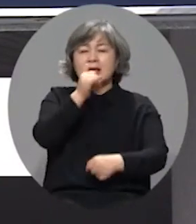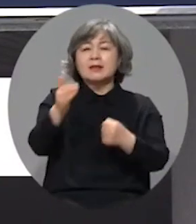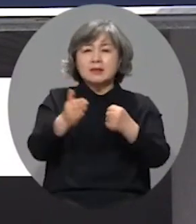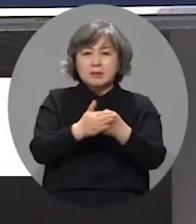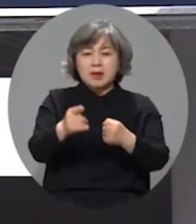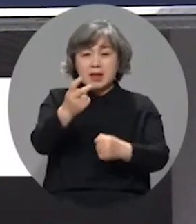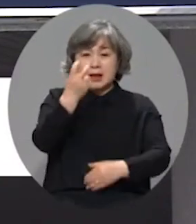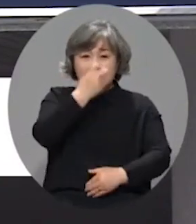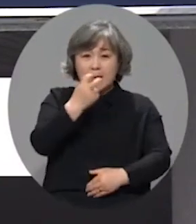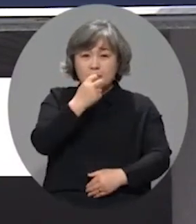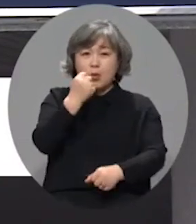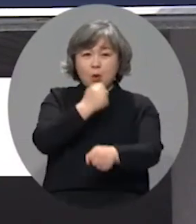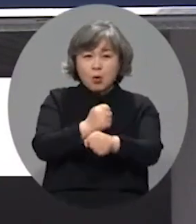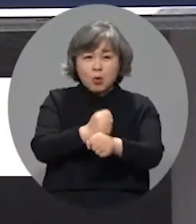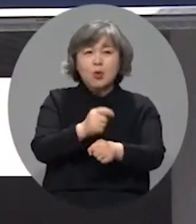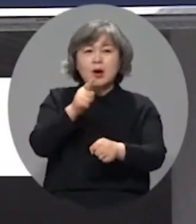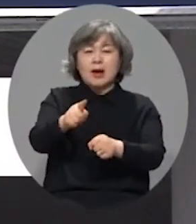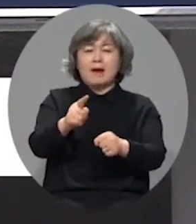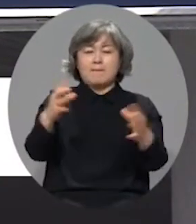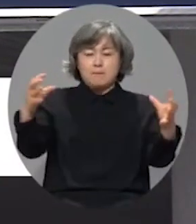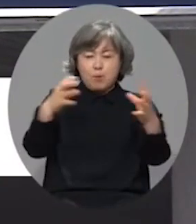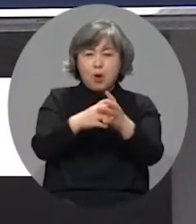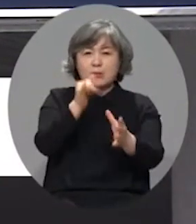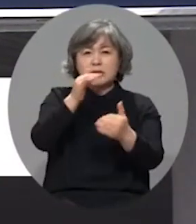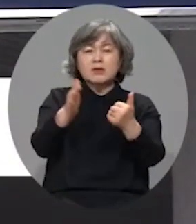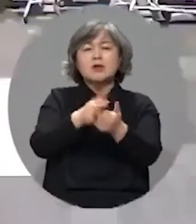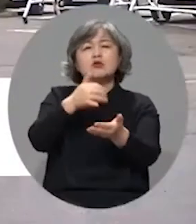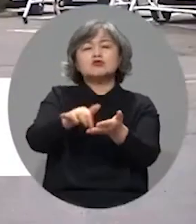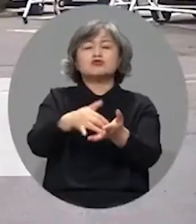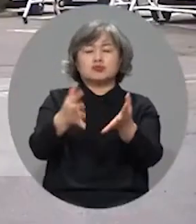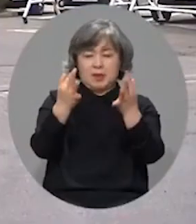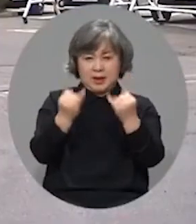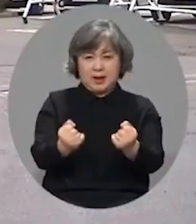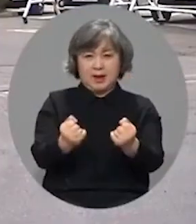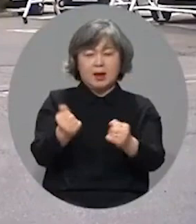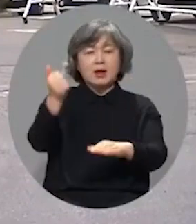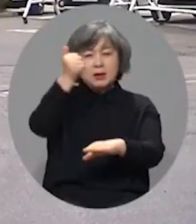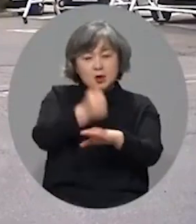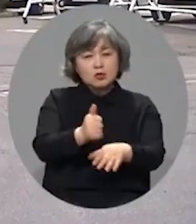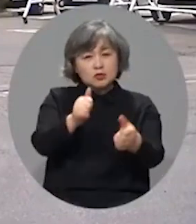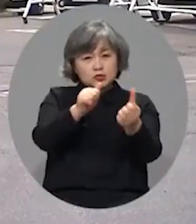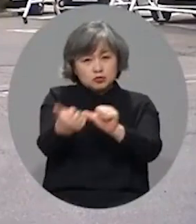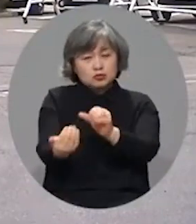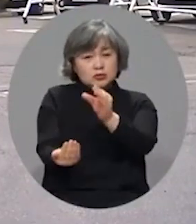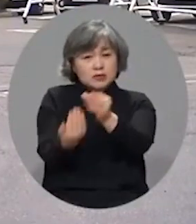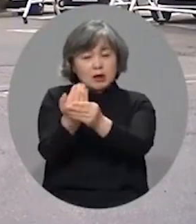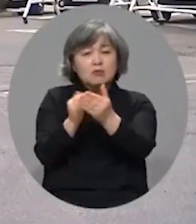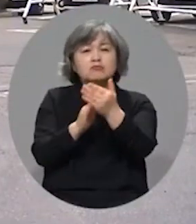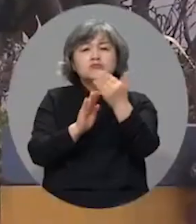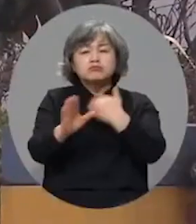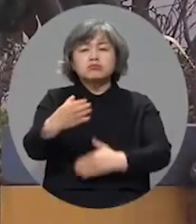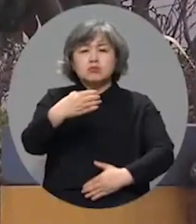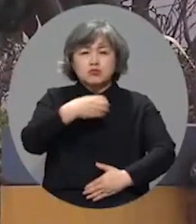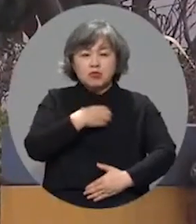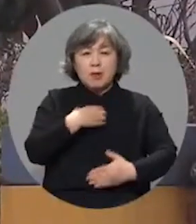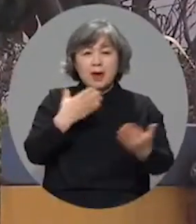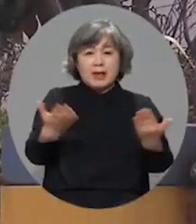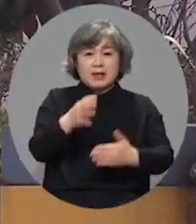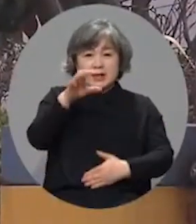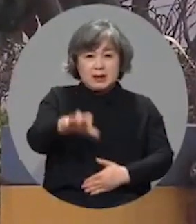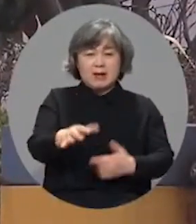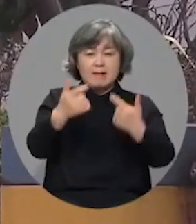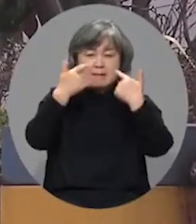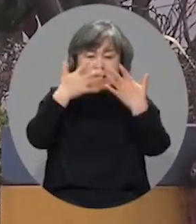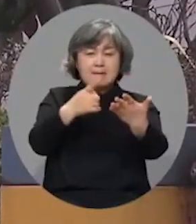있습니다. 감독에 나온 것도 합체적이기 때문에 건수가 많을 것 같고요. 결국 사망사고가 발생한 뒤에 위험한 일터의